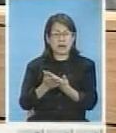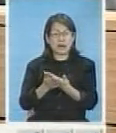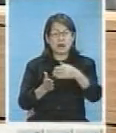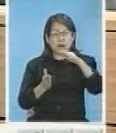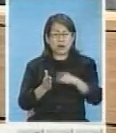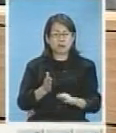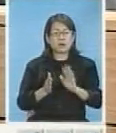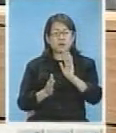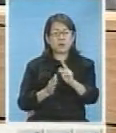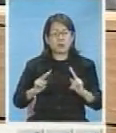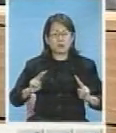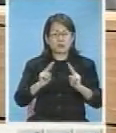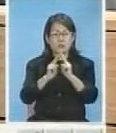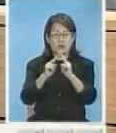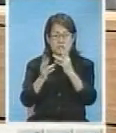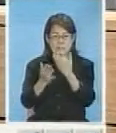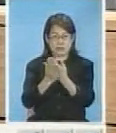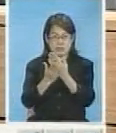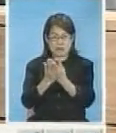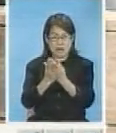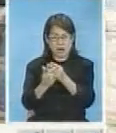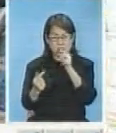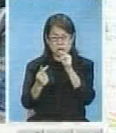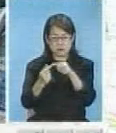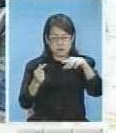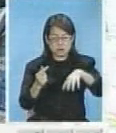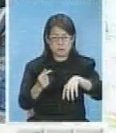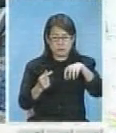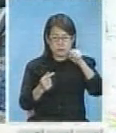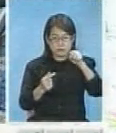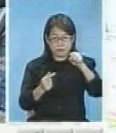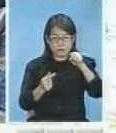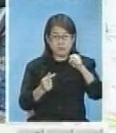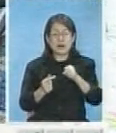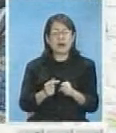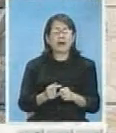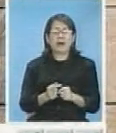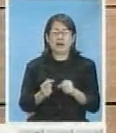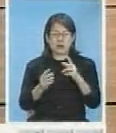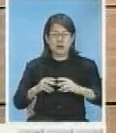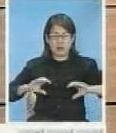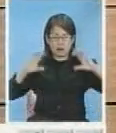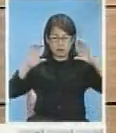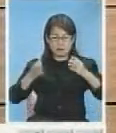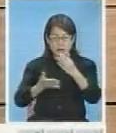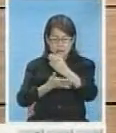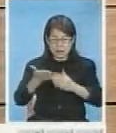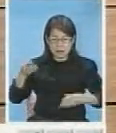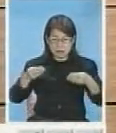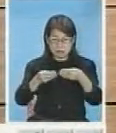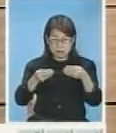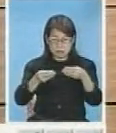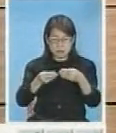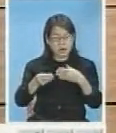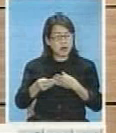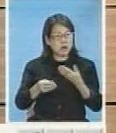ส่วนของสำนักงานคณะกรรมการนโยบายรัฐวิสาหกิจนะครับปรับลดไว้